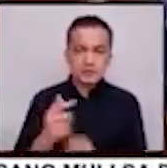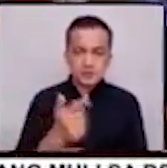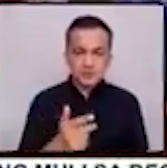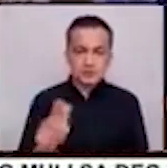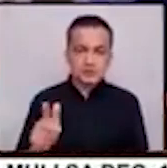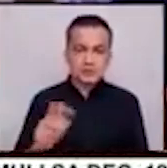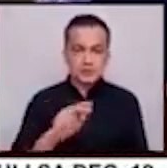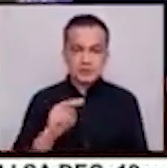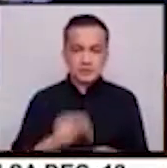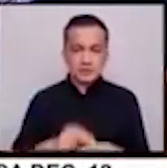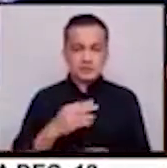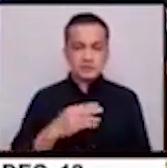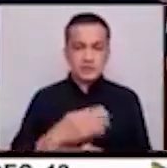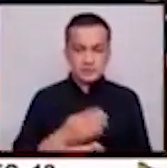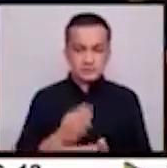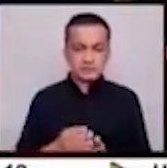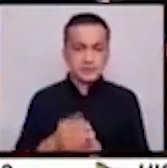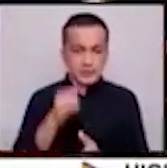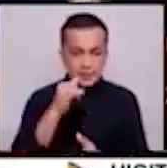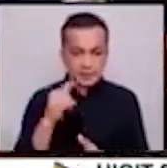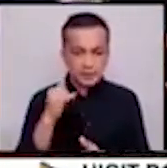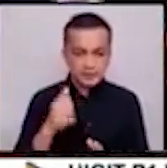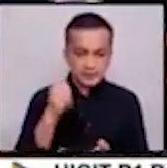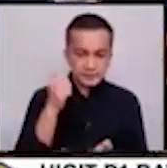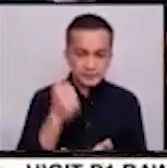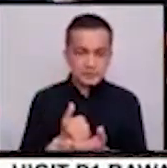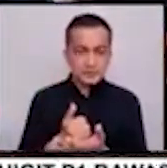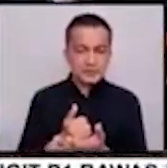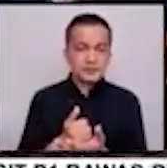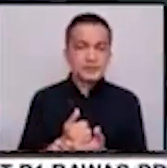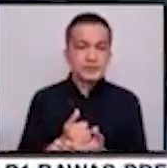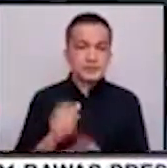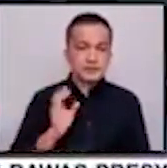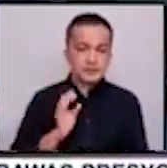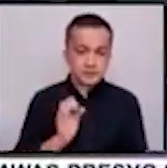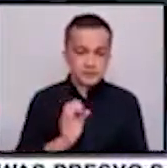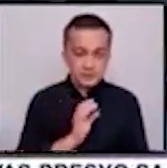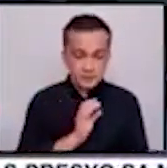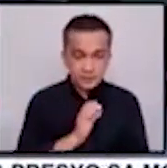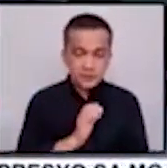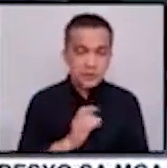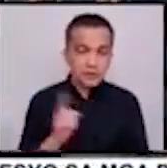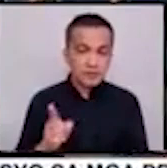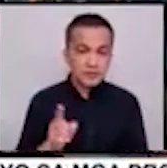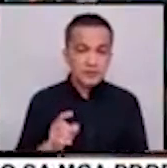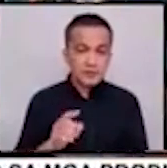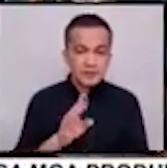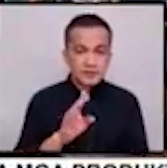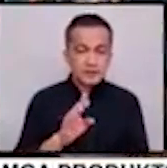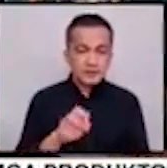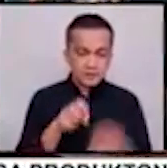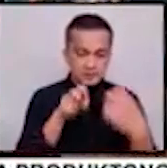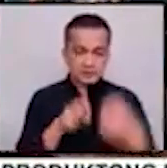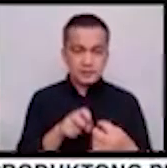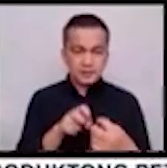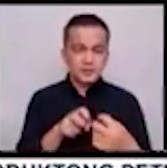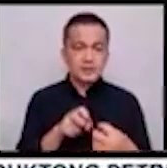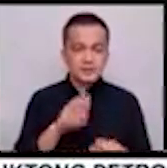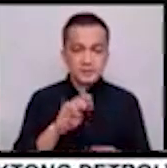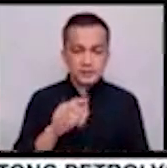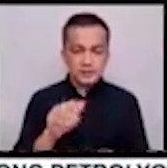budget. Kagabi, niratipikahan na ng mababang kapulungan ng Kongreso ang Bicameral Conference Committee Report ukol